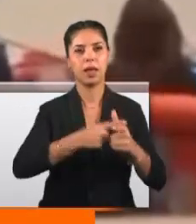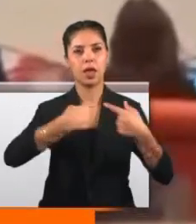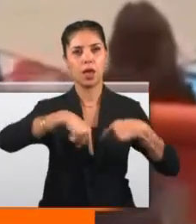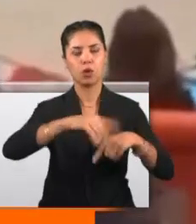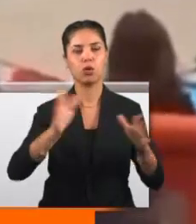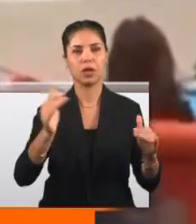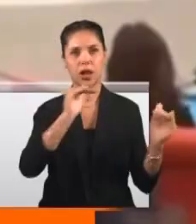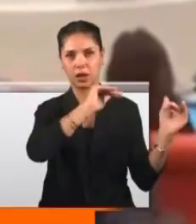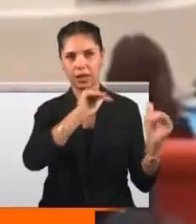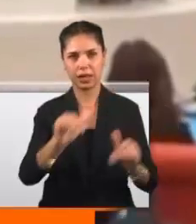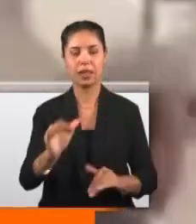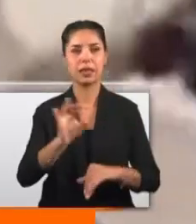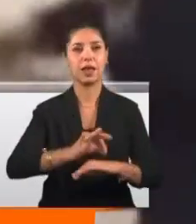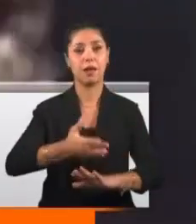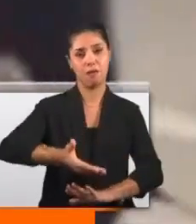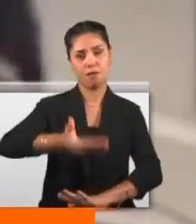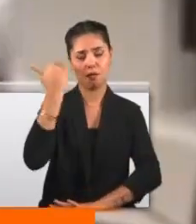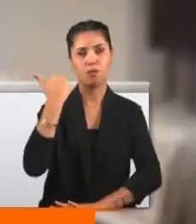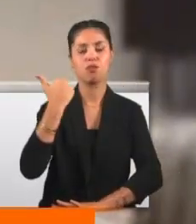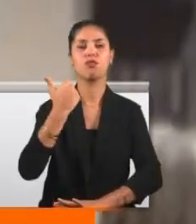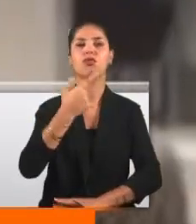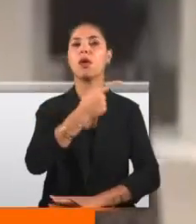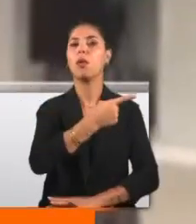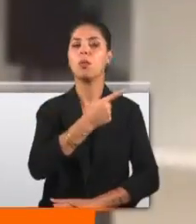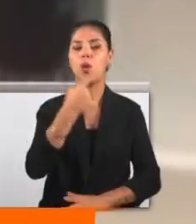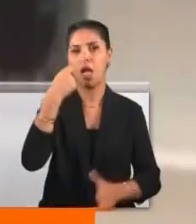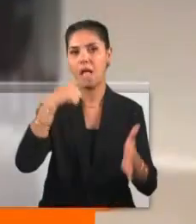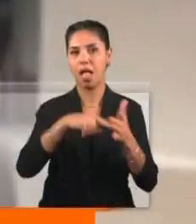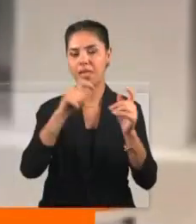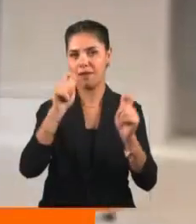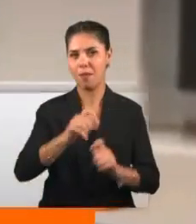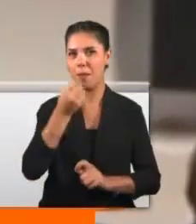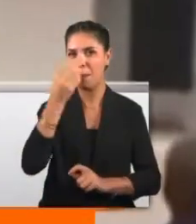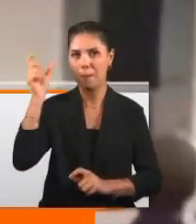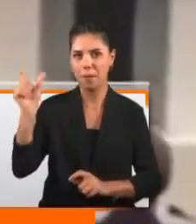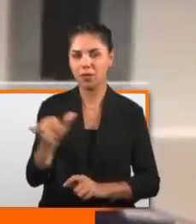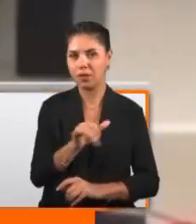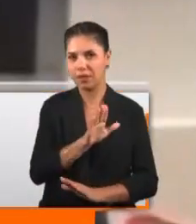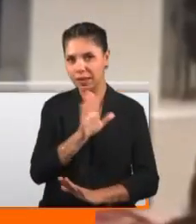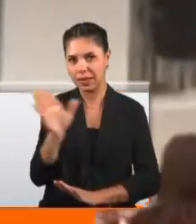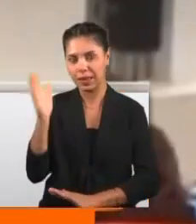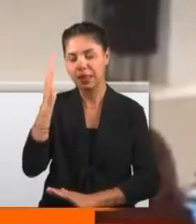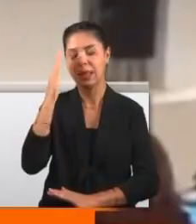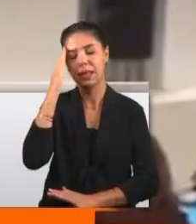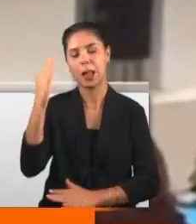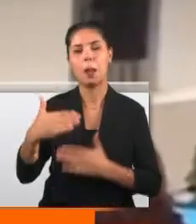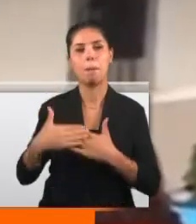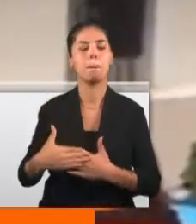salonuna girdiğinde dakikalar önce grup kürsüsünden kendisini hedef alan Bahçeli'nin yanına giderek tokalaşmıştı.